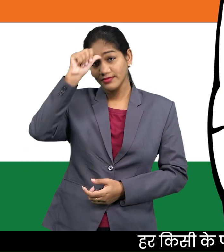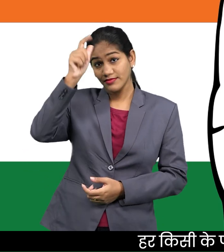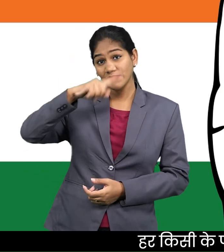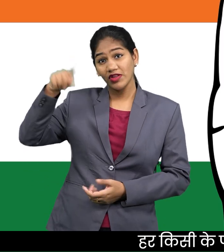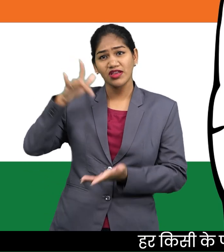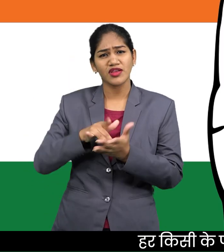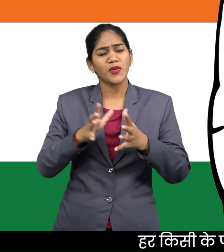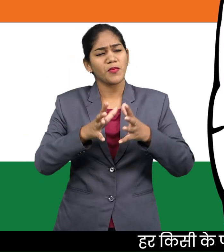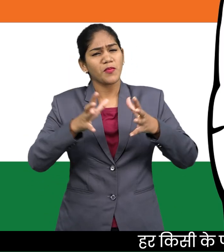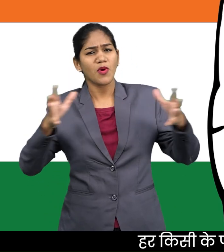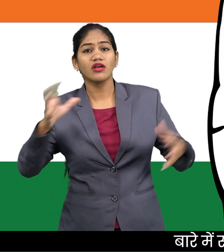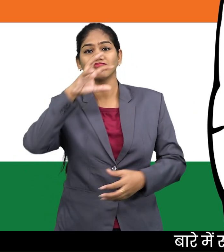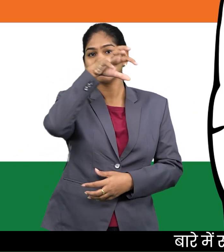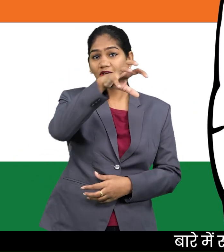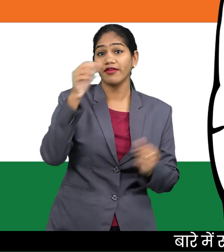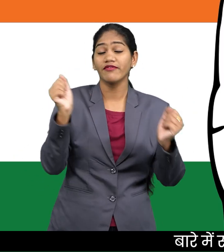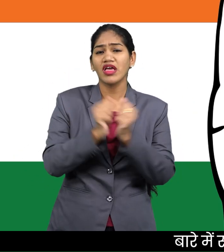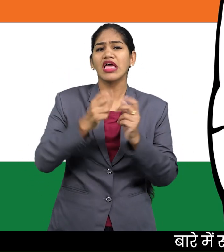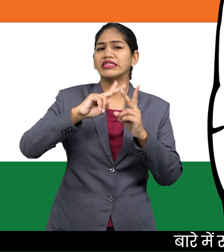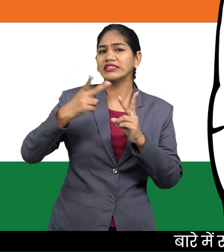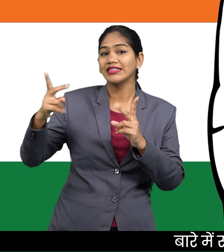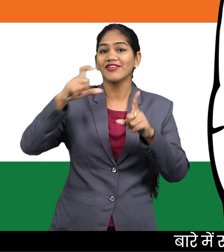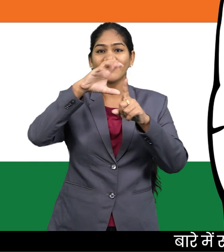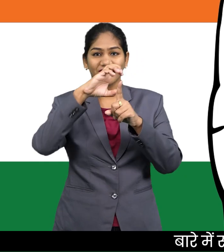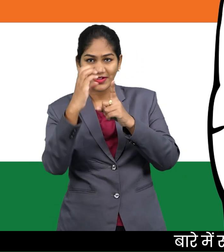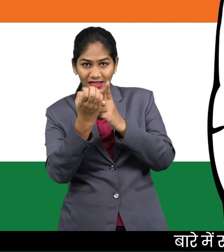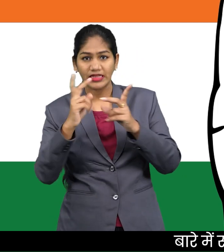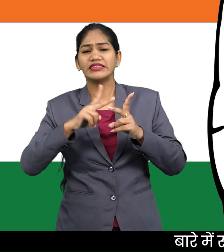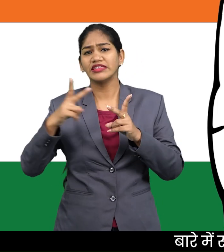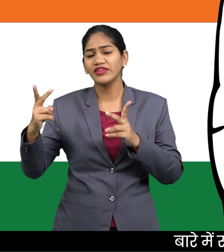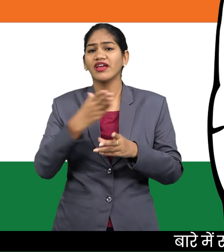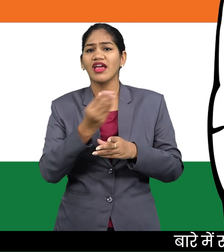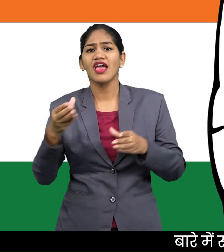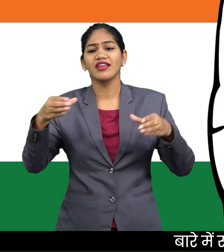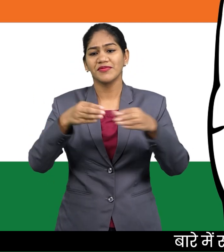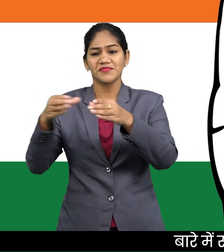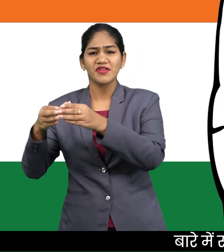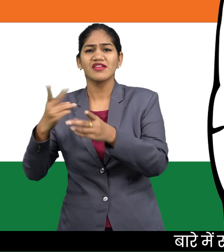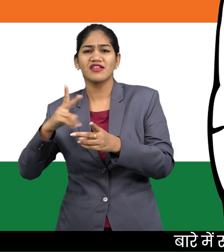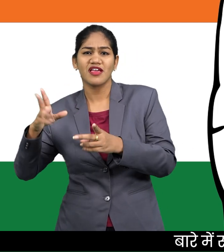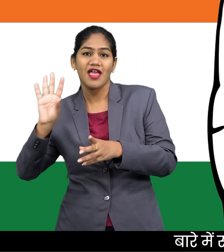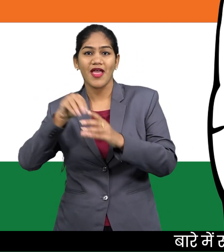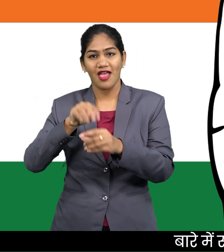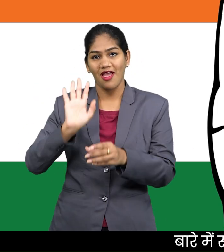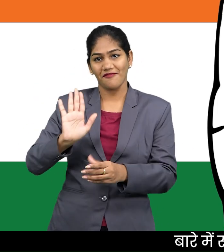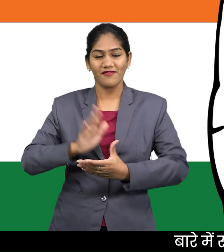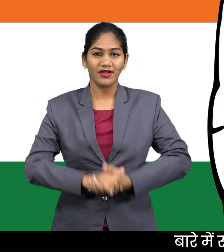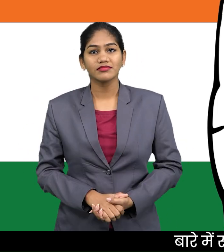उनके शासन करने के तरीके के बारे में सकारात्मक दृष्टिकोण नहीं था।